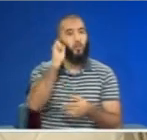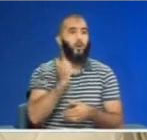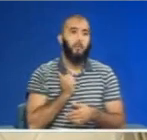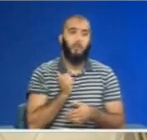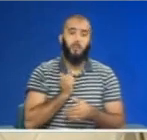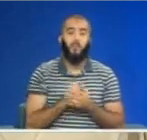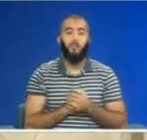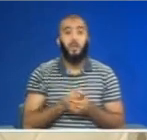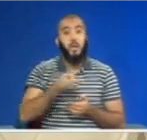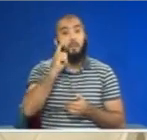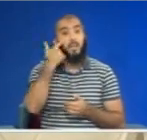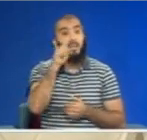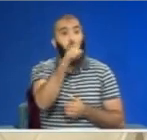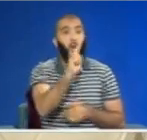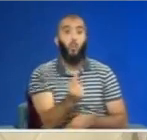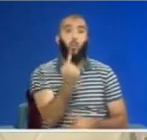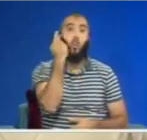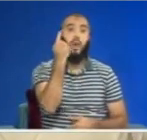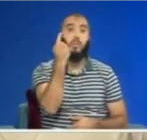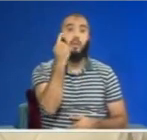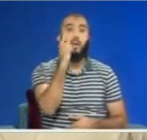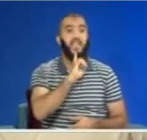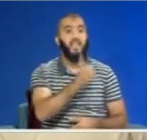غير الورثة فهذا تصرف غير صحيح.